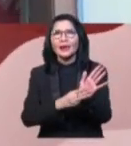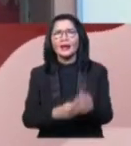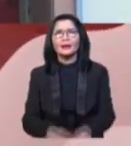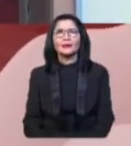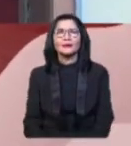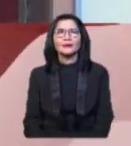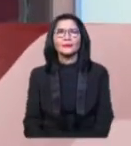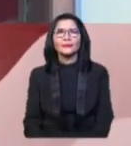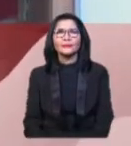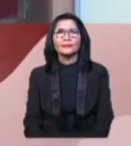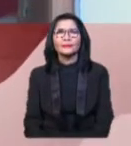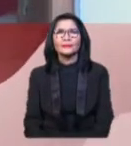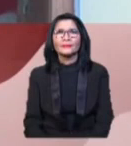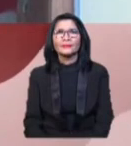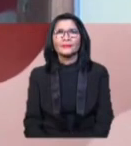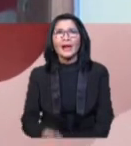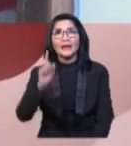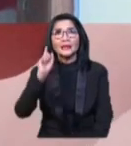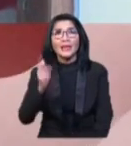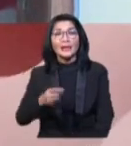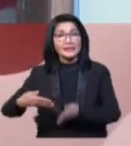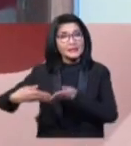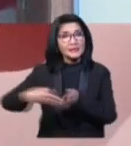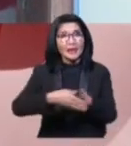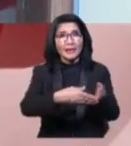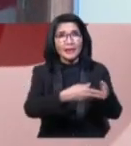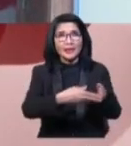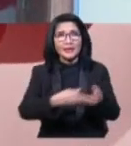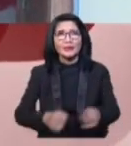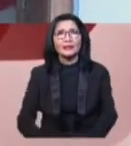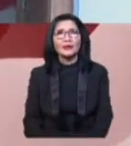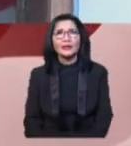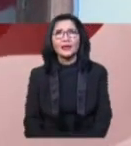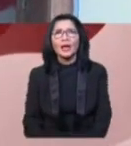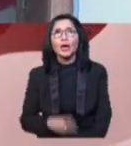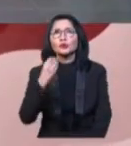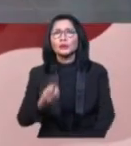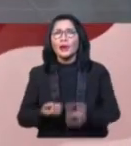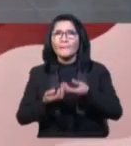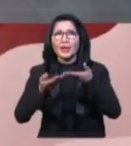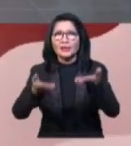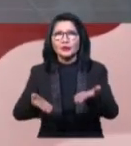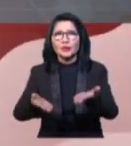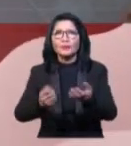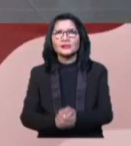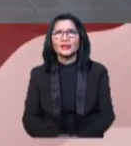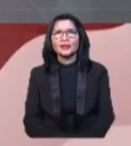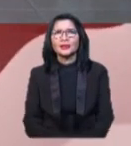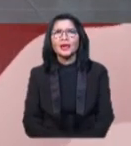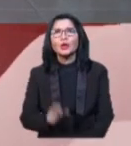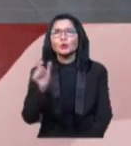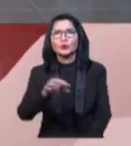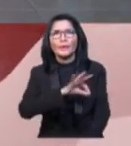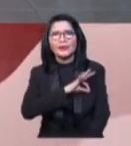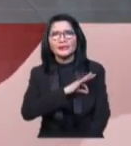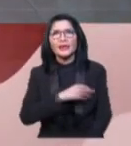pelakunya. Dari sisi skema juga Pak Teten sudah mengajukan proposal kepada Presiden dan sudah